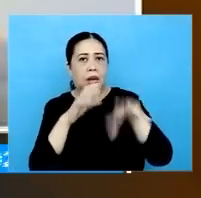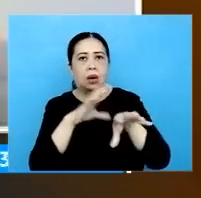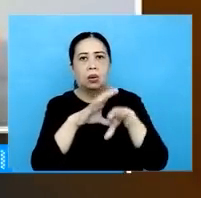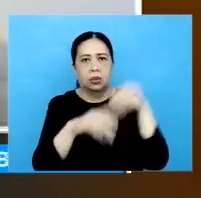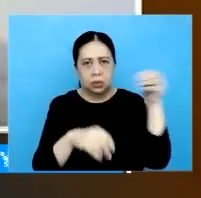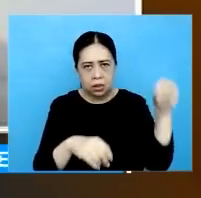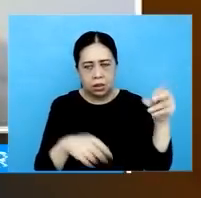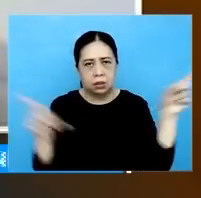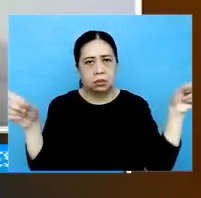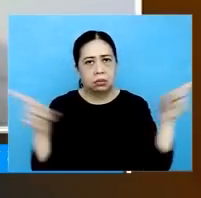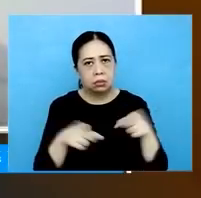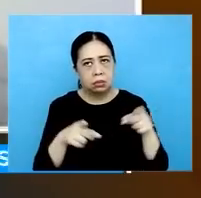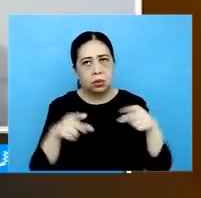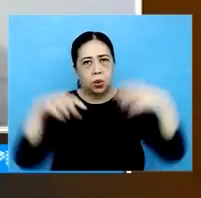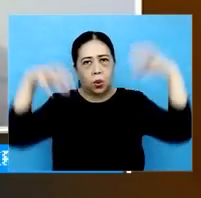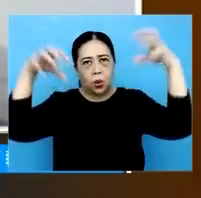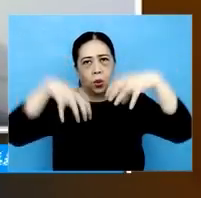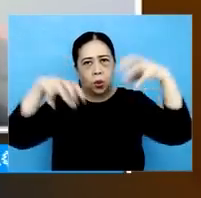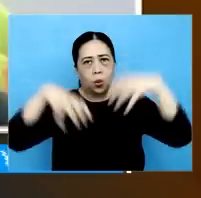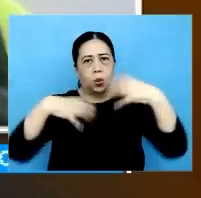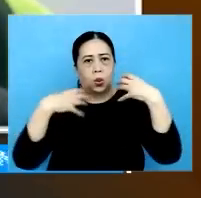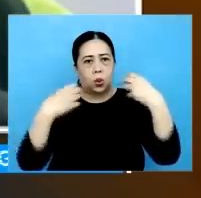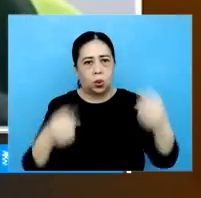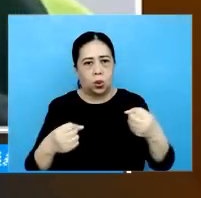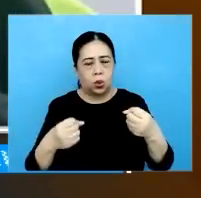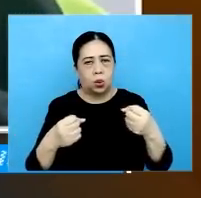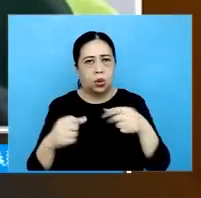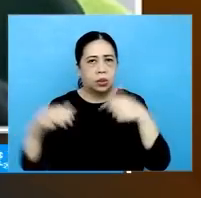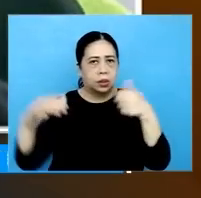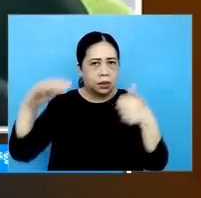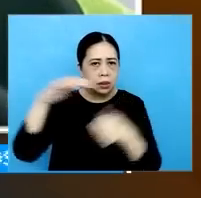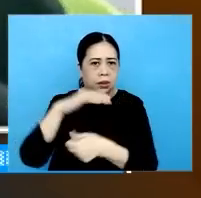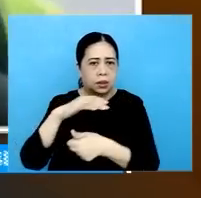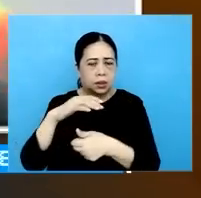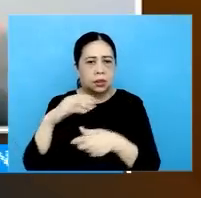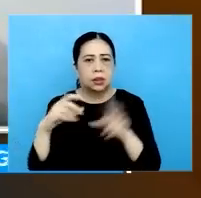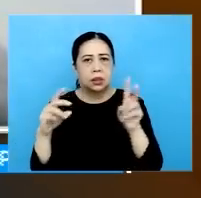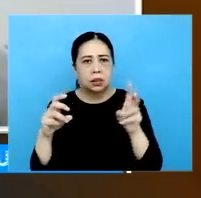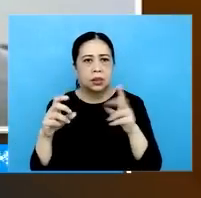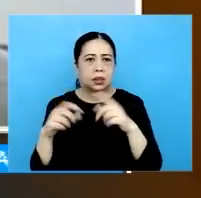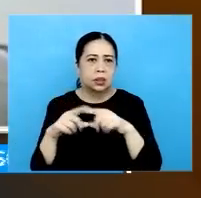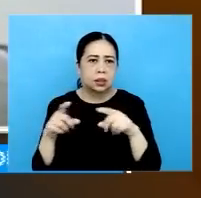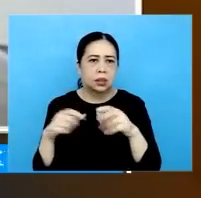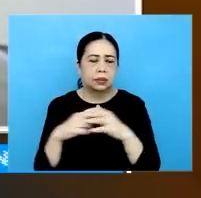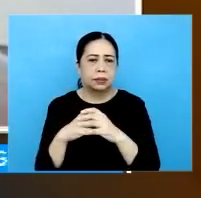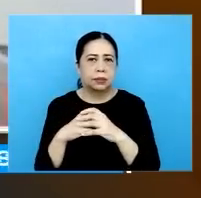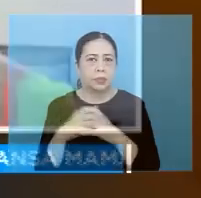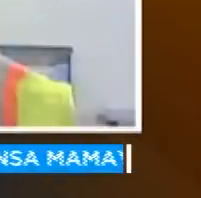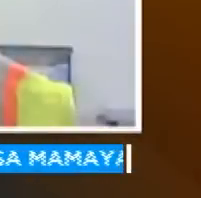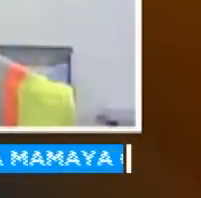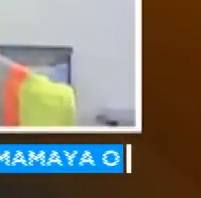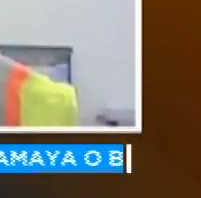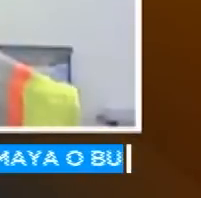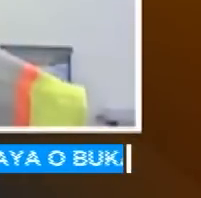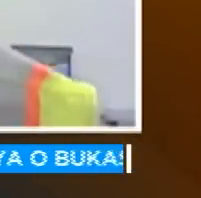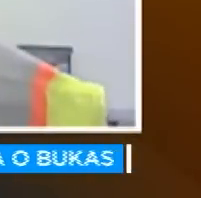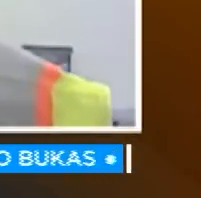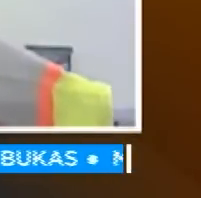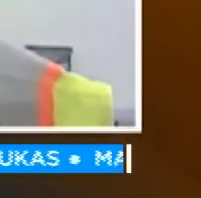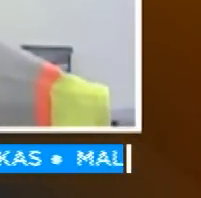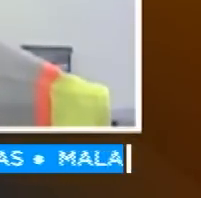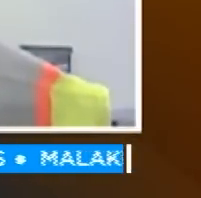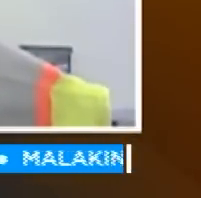bigla pong umulan ng malakas at sumilong po sila daw sa puno. Unfortunately